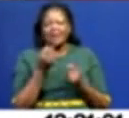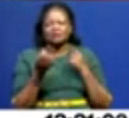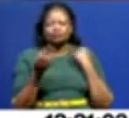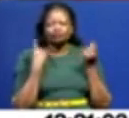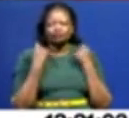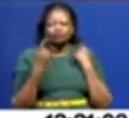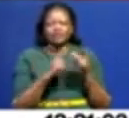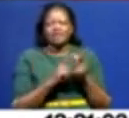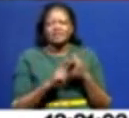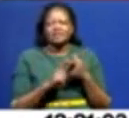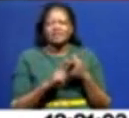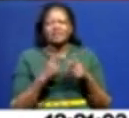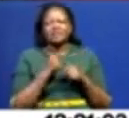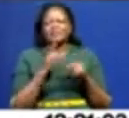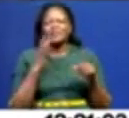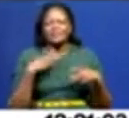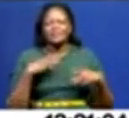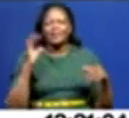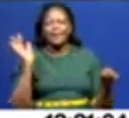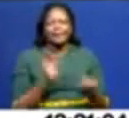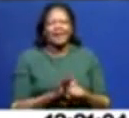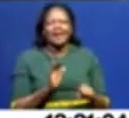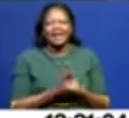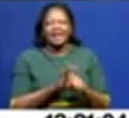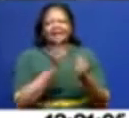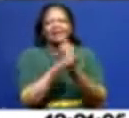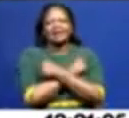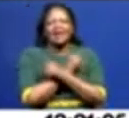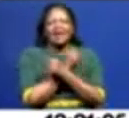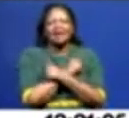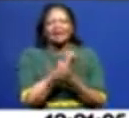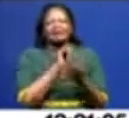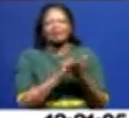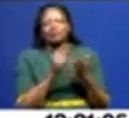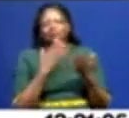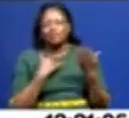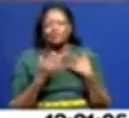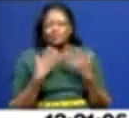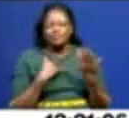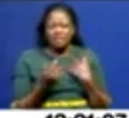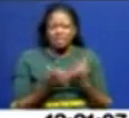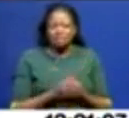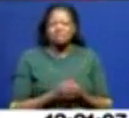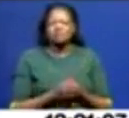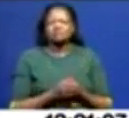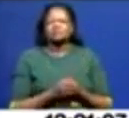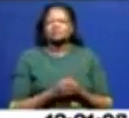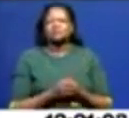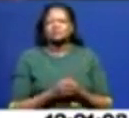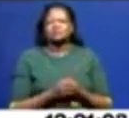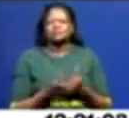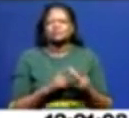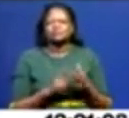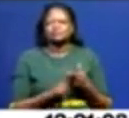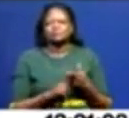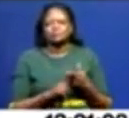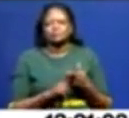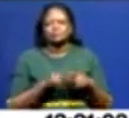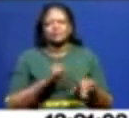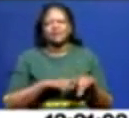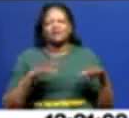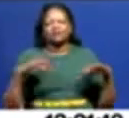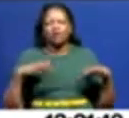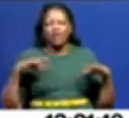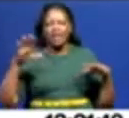hivyo kuvutia idadi kubwa ya watalii wenye hamu ya kuridhisha mioyo yao. Wakati wa sikukuu,